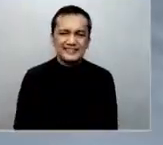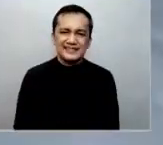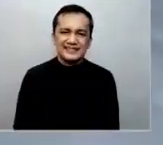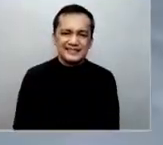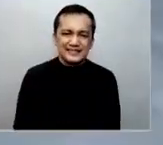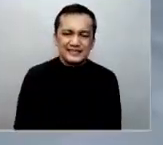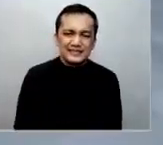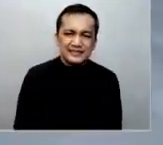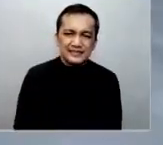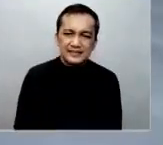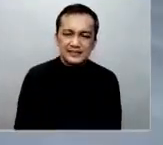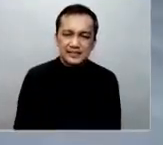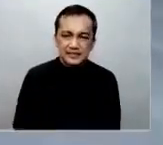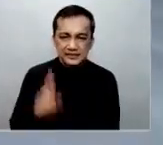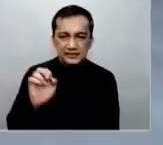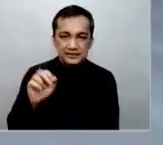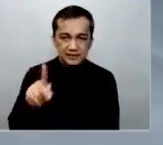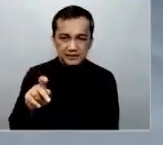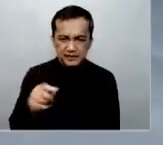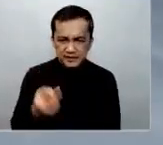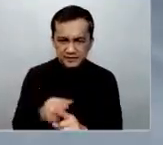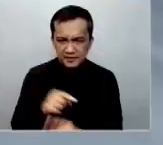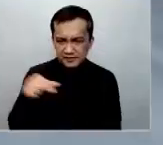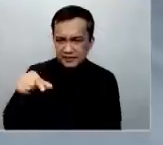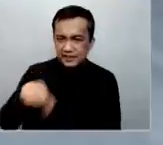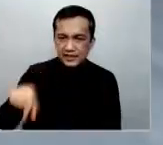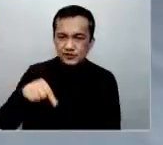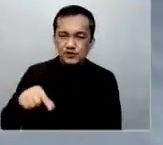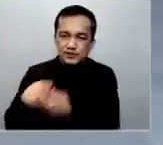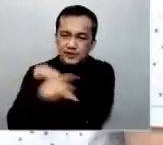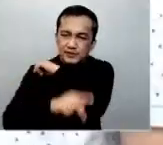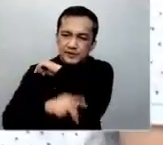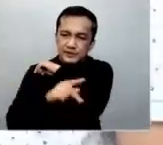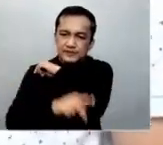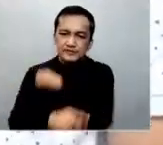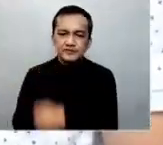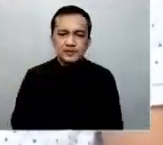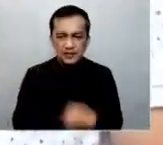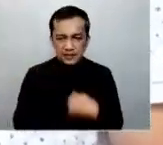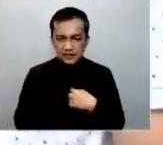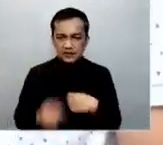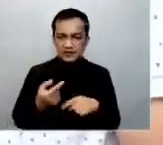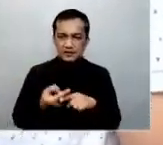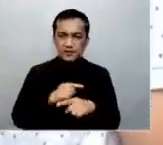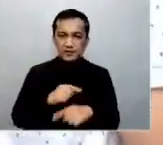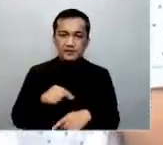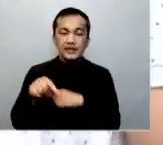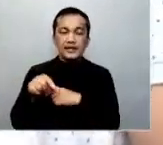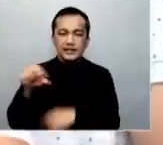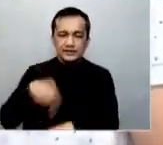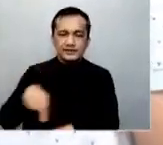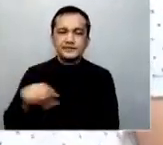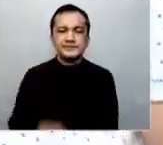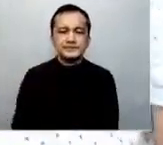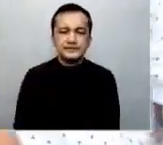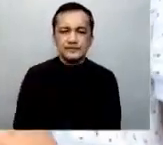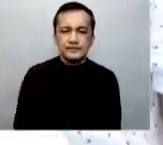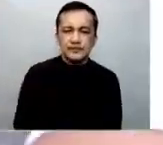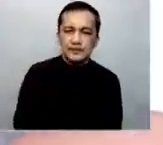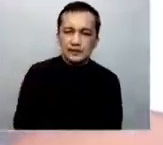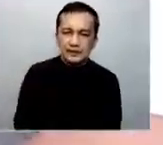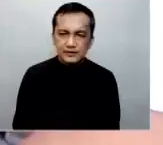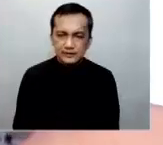But the recipes are from Quezon province. So, kasi taga Quezon po ako, Miss Chiki. Yes. So,